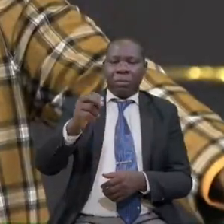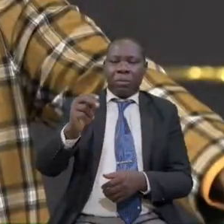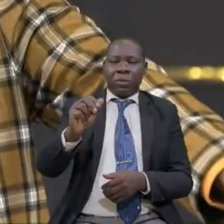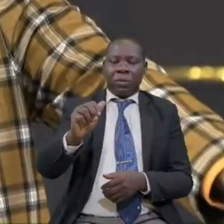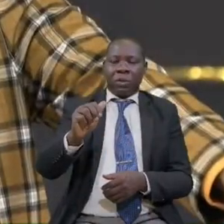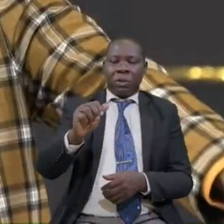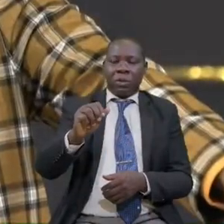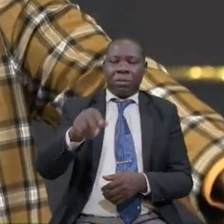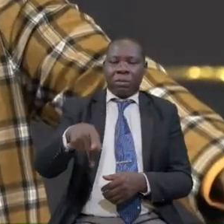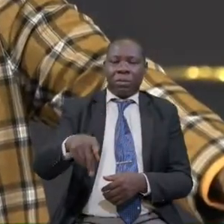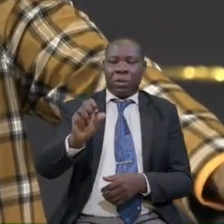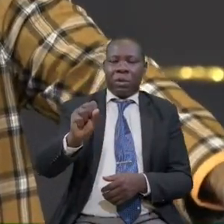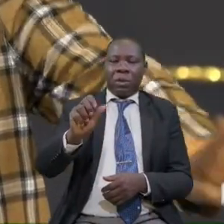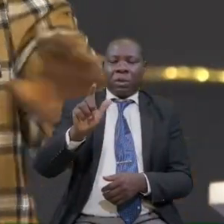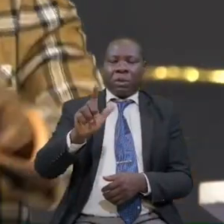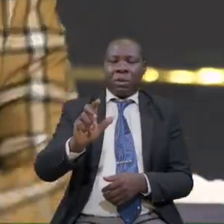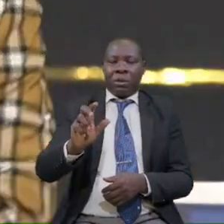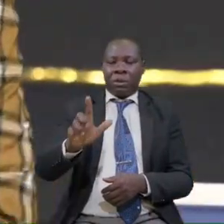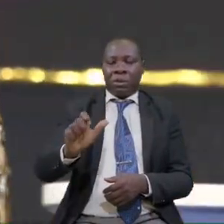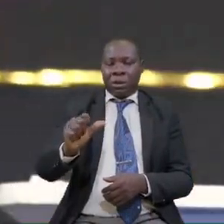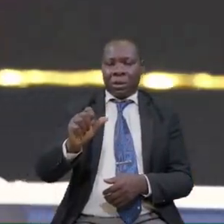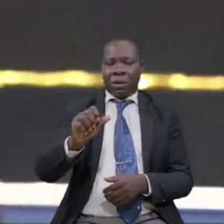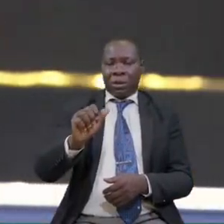51. Psaume